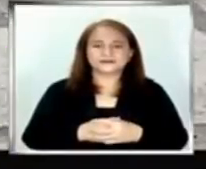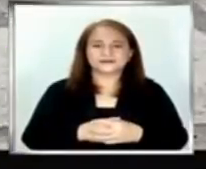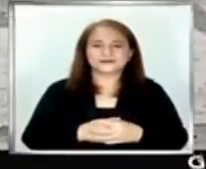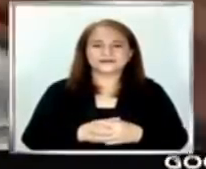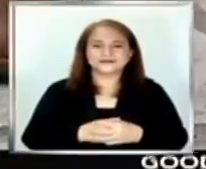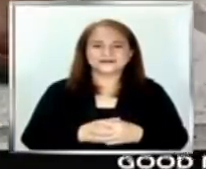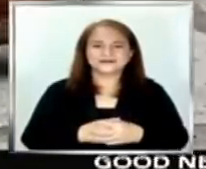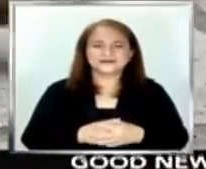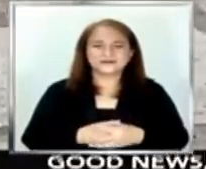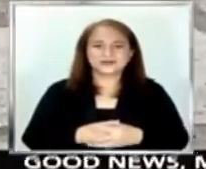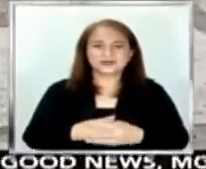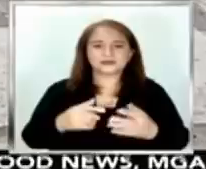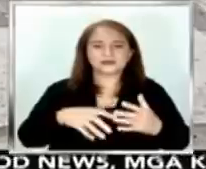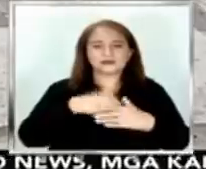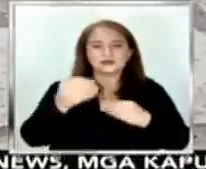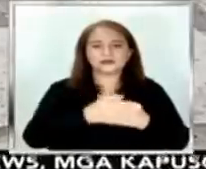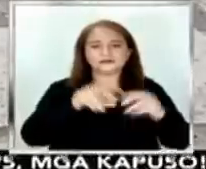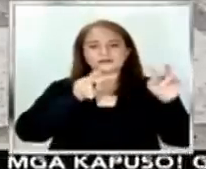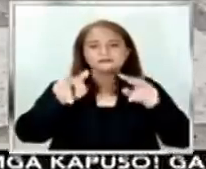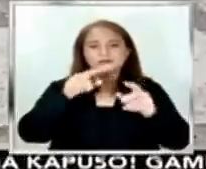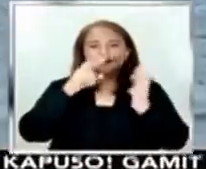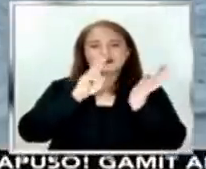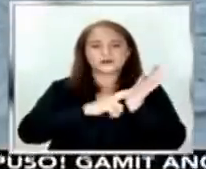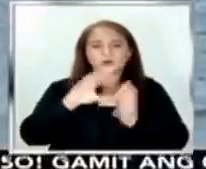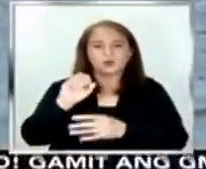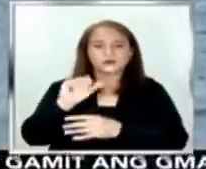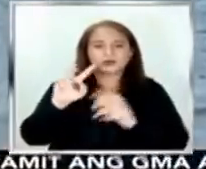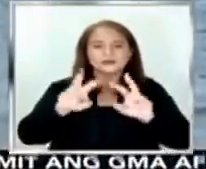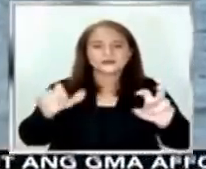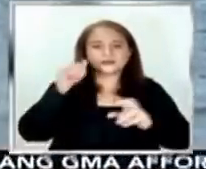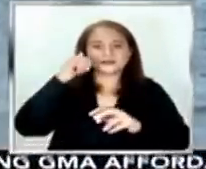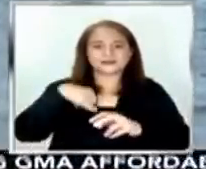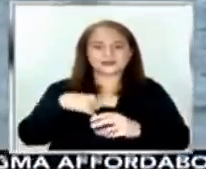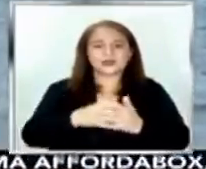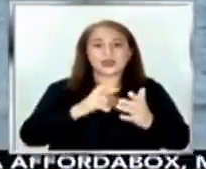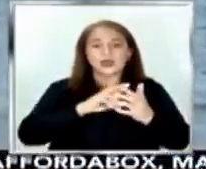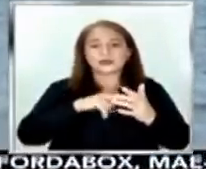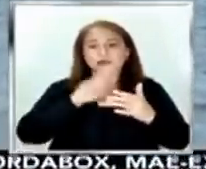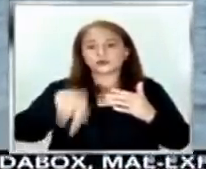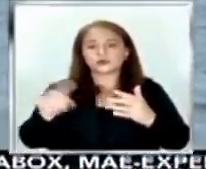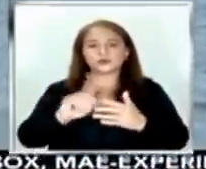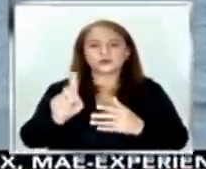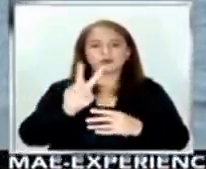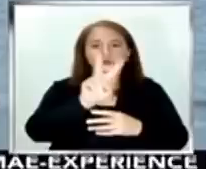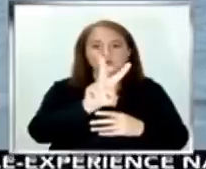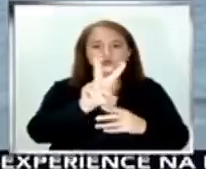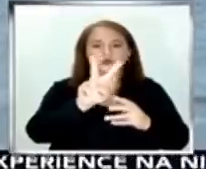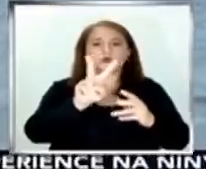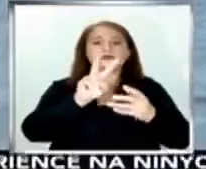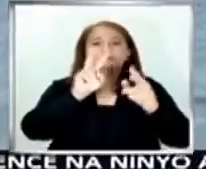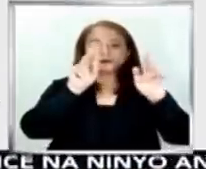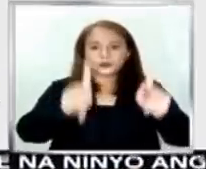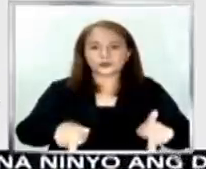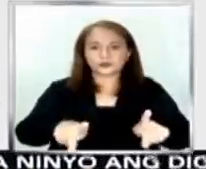Sa inilabas na monitoring report ng Octa Research kahapon, lumalabas na halos 2 tao ang nahahawa sa kada COVID